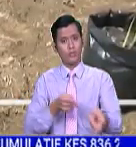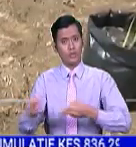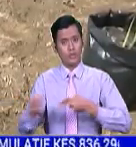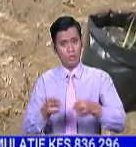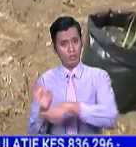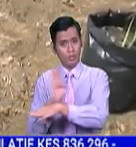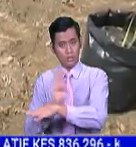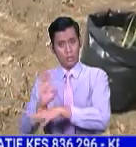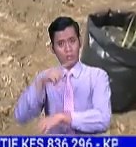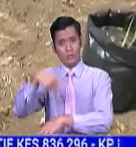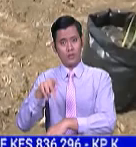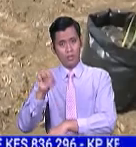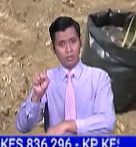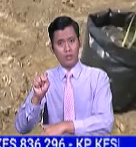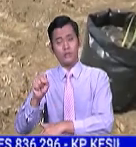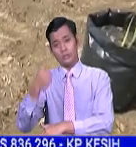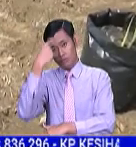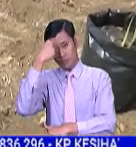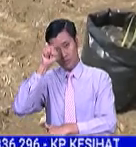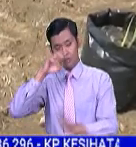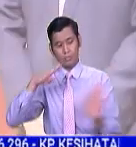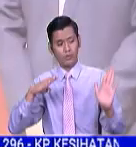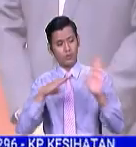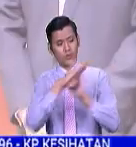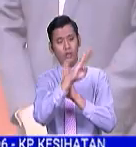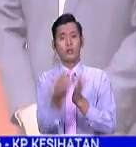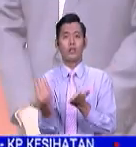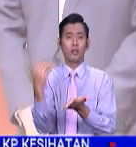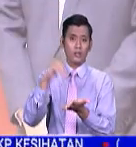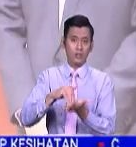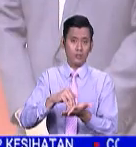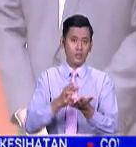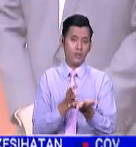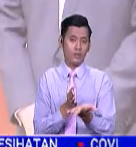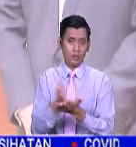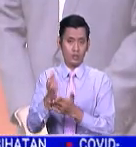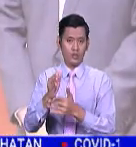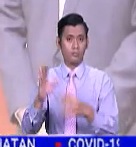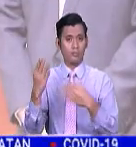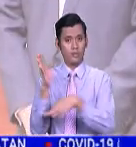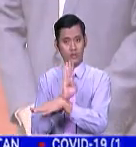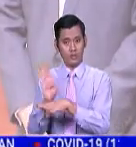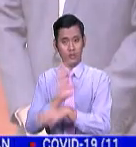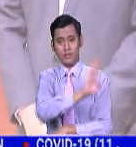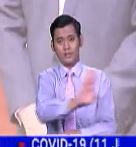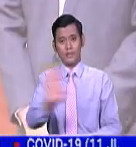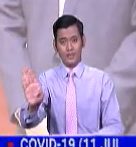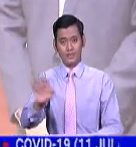dan sederhana fix untuk kembali pulih dan meneruskan kelangsungan perusahaan masing-masing